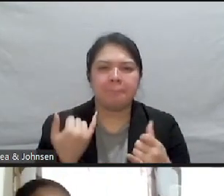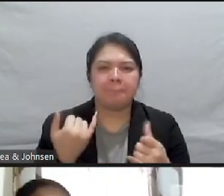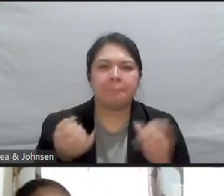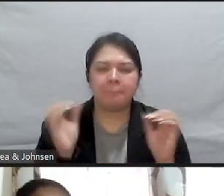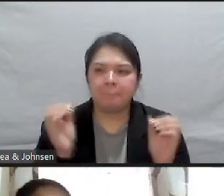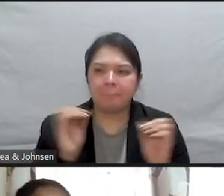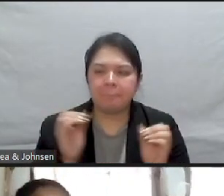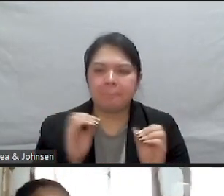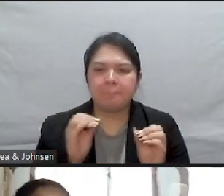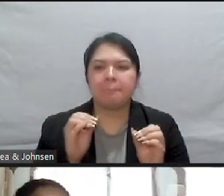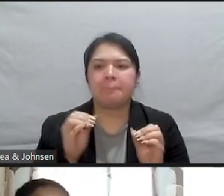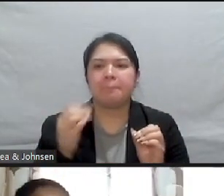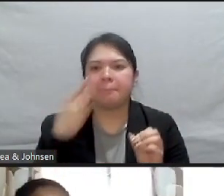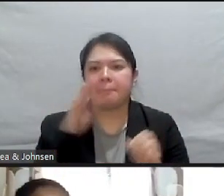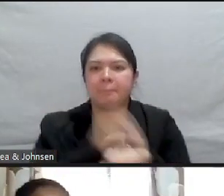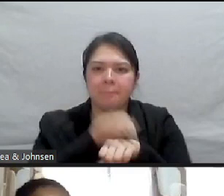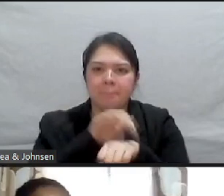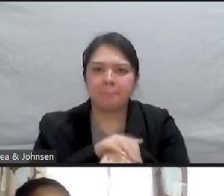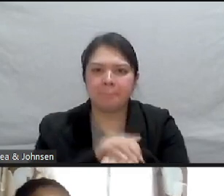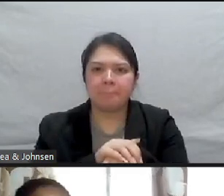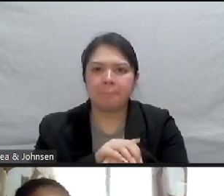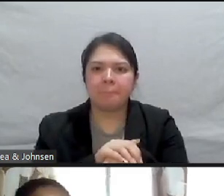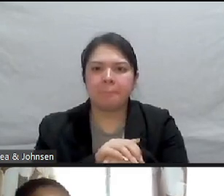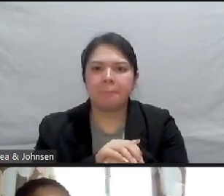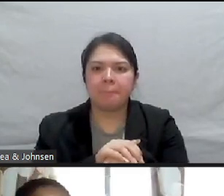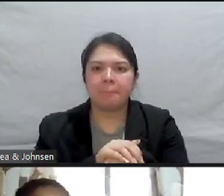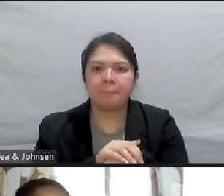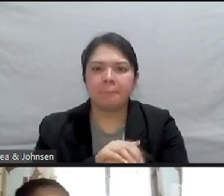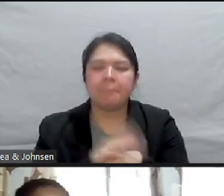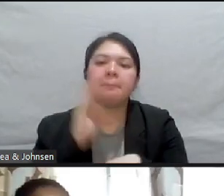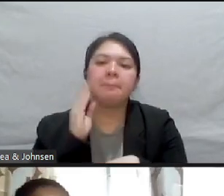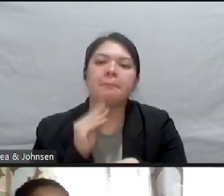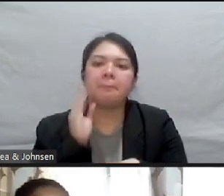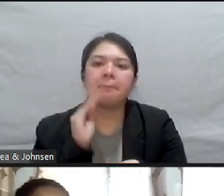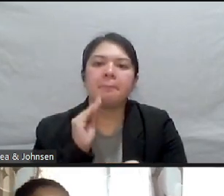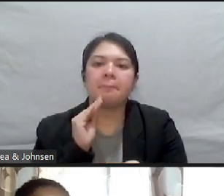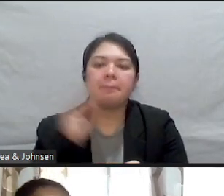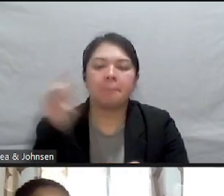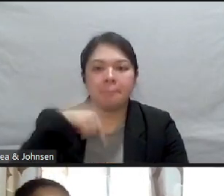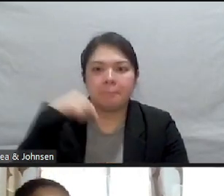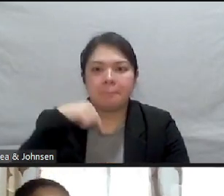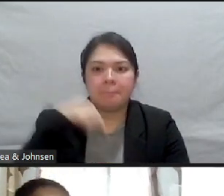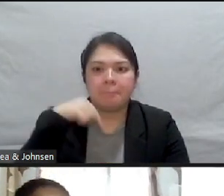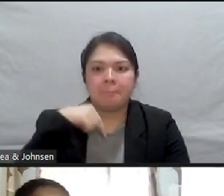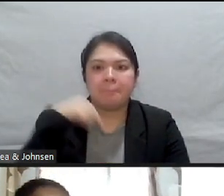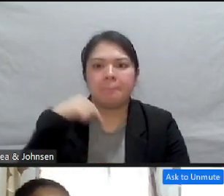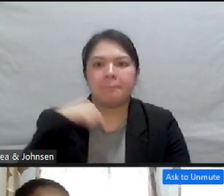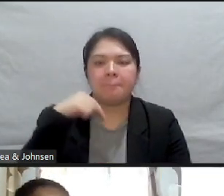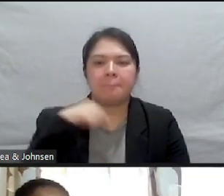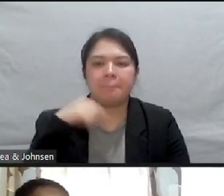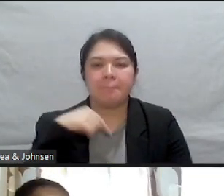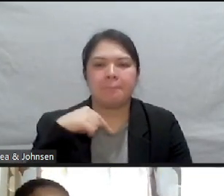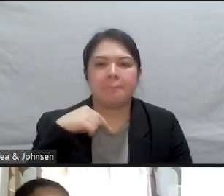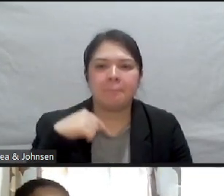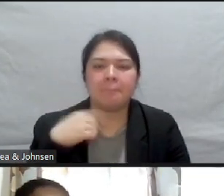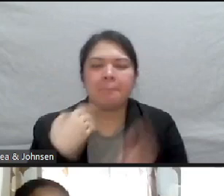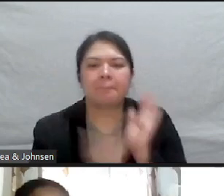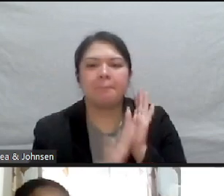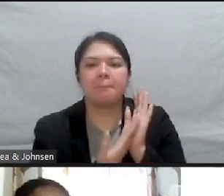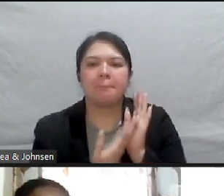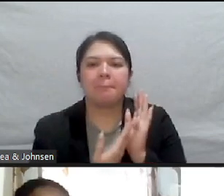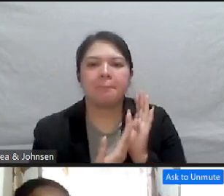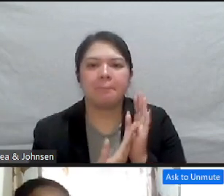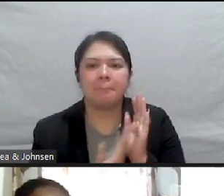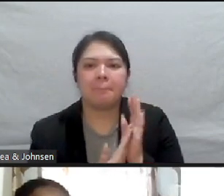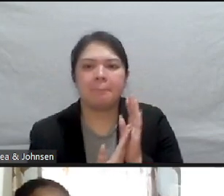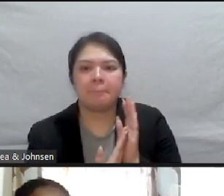hindi marunong mag-Ingles. Baka exposure nila dito lang kasi, di ba? Patunay lamang siguro yun na hindi talaga